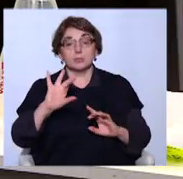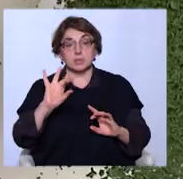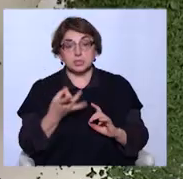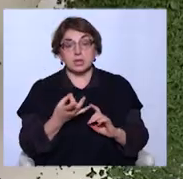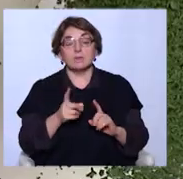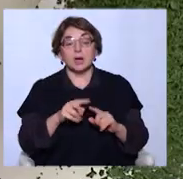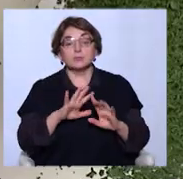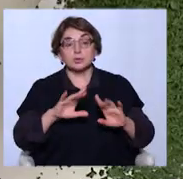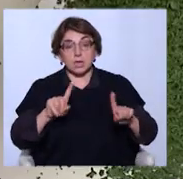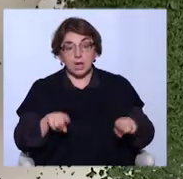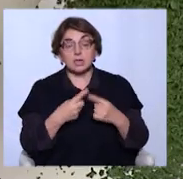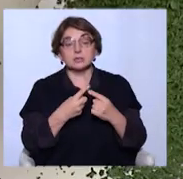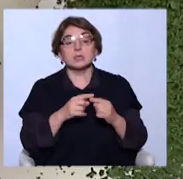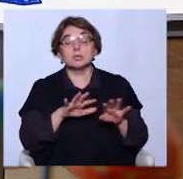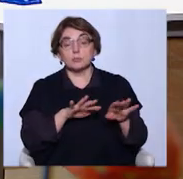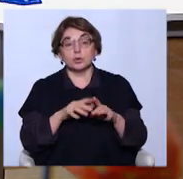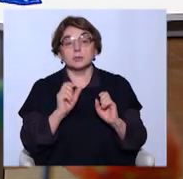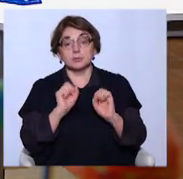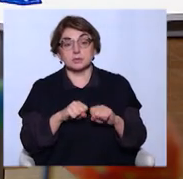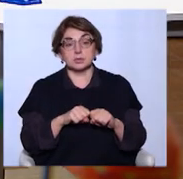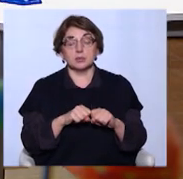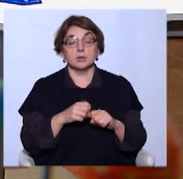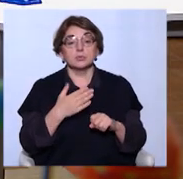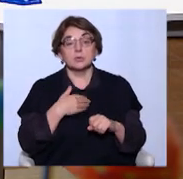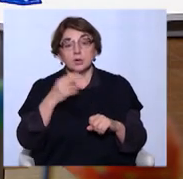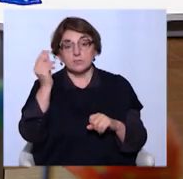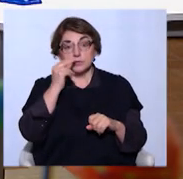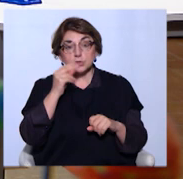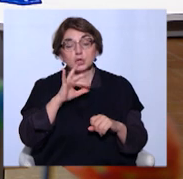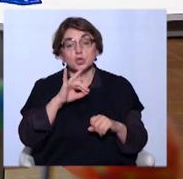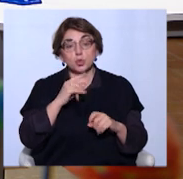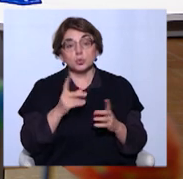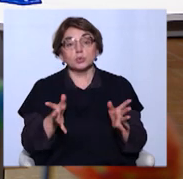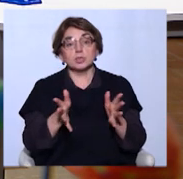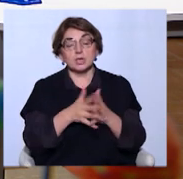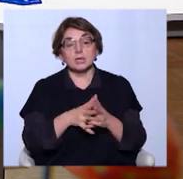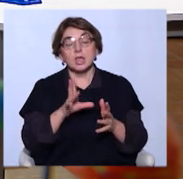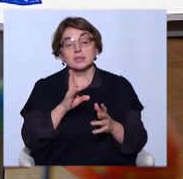ამ დროს ასევე ხდება აღდგენის პროცესიც. Ჩვენ ვისწავლეთ იონური ნაერთი, ნატრიუმის ქლორიდი.